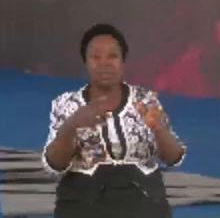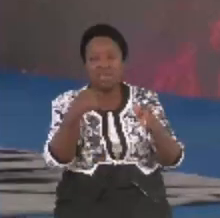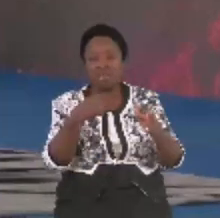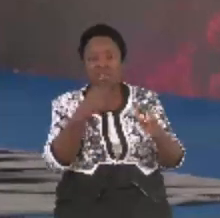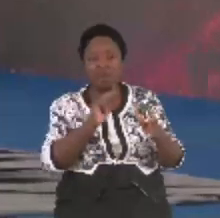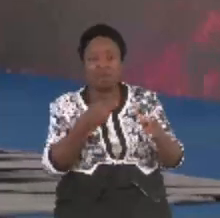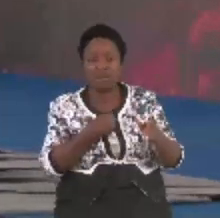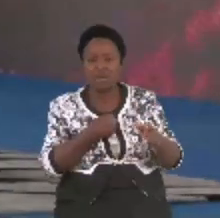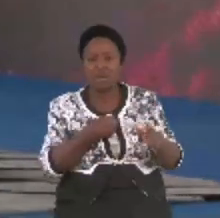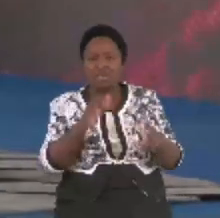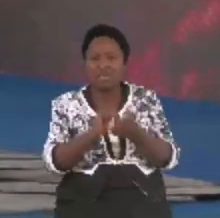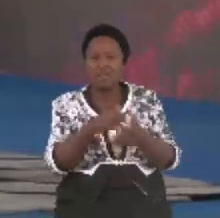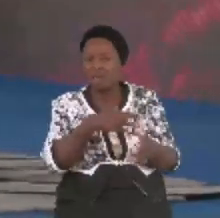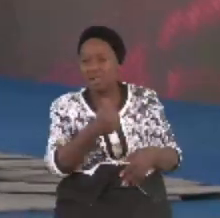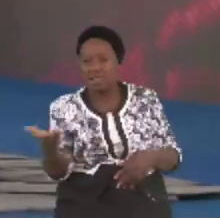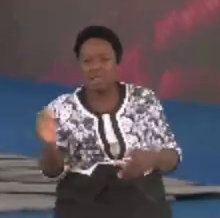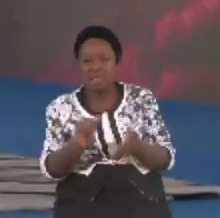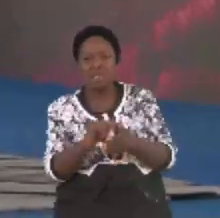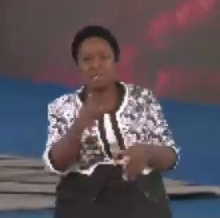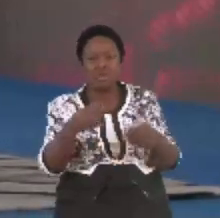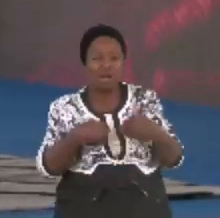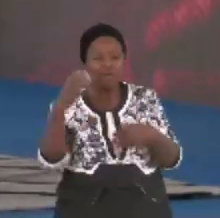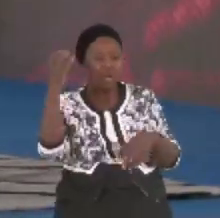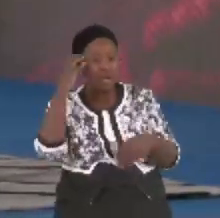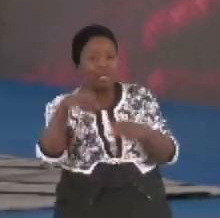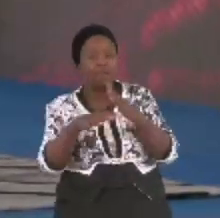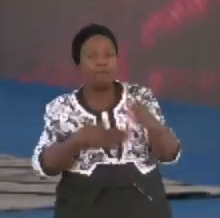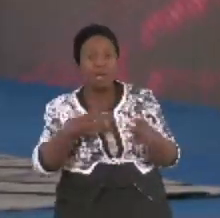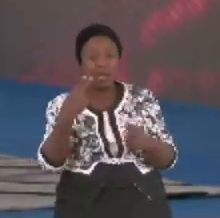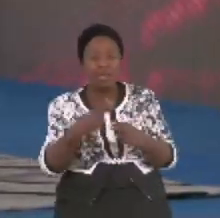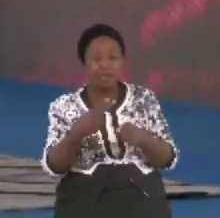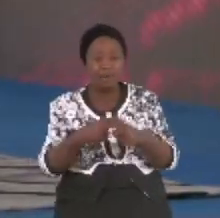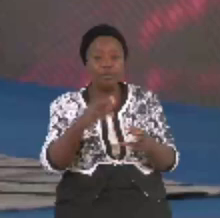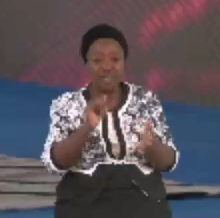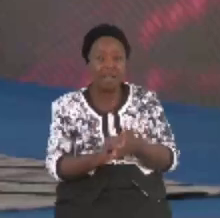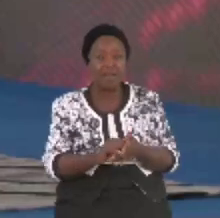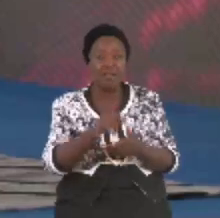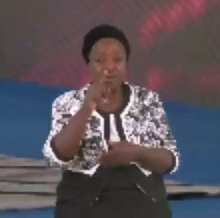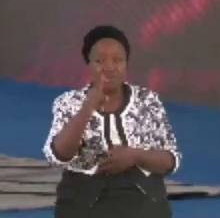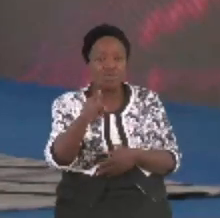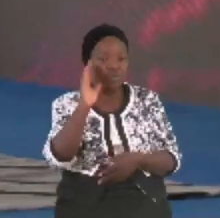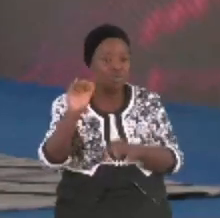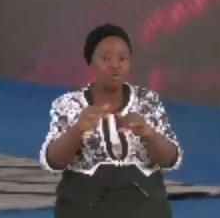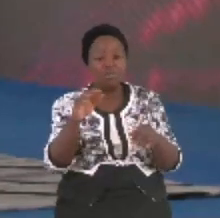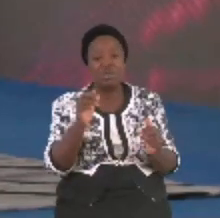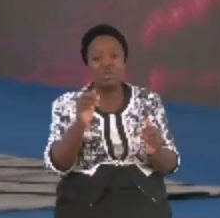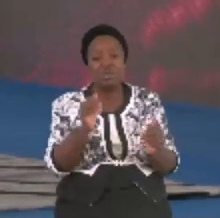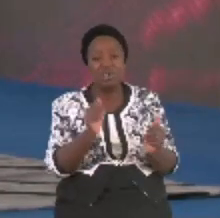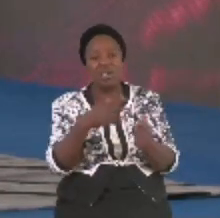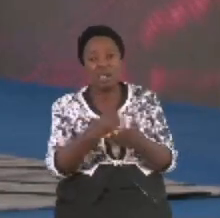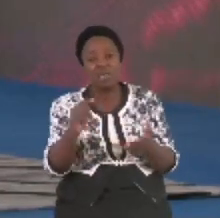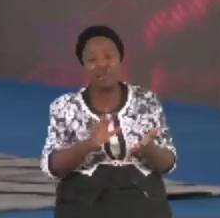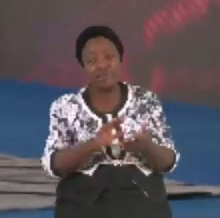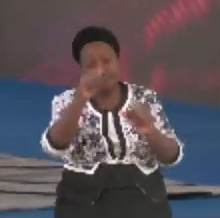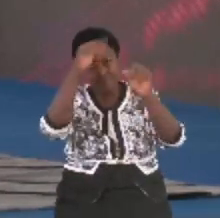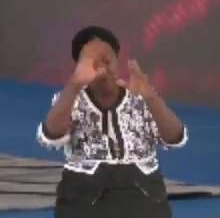Tout ce que vous et tout ce que vous demandez, verset 13, en mon nom, je le ferai, afin que le Père soit glorifié